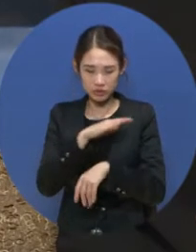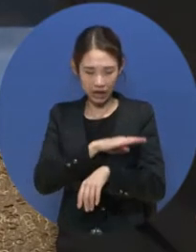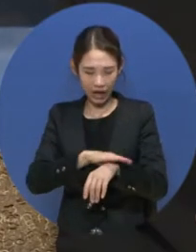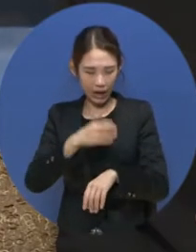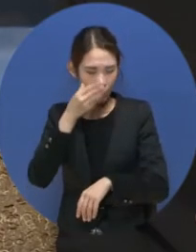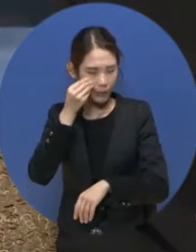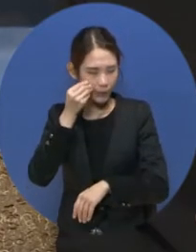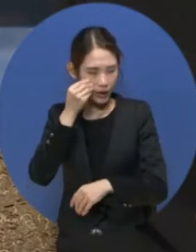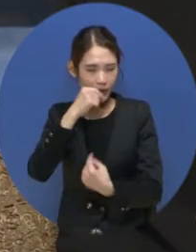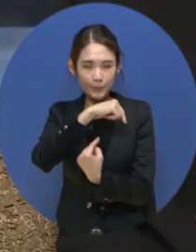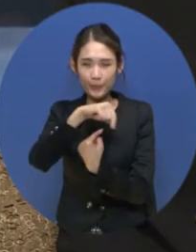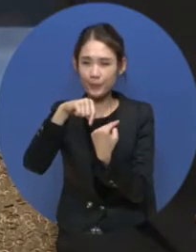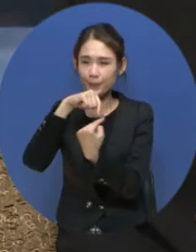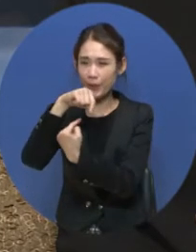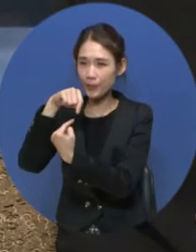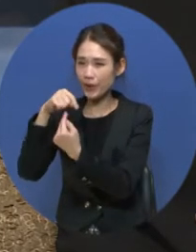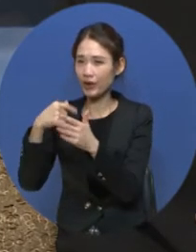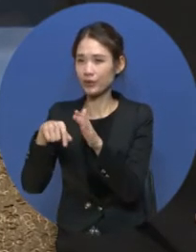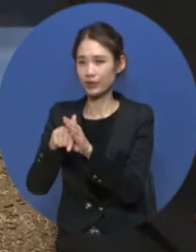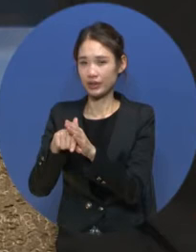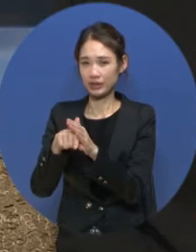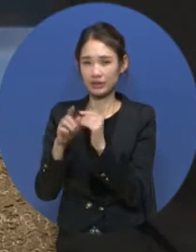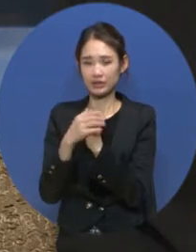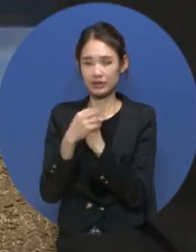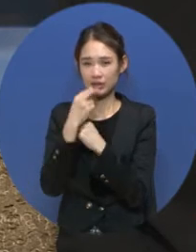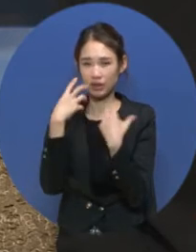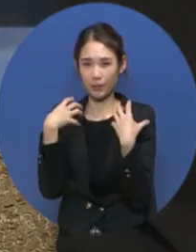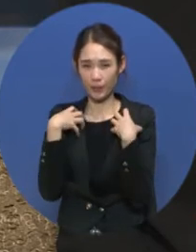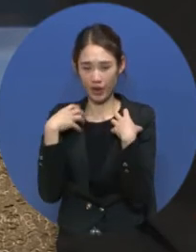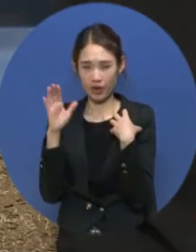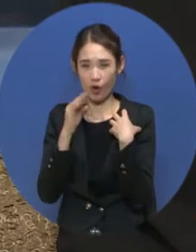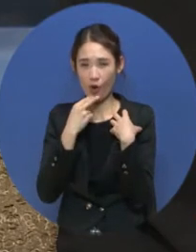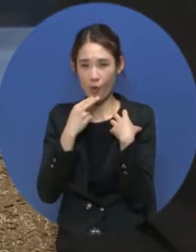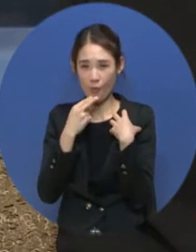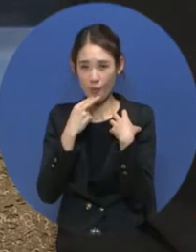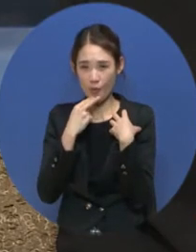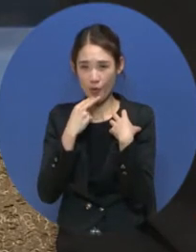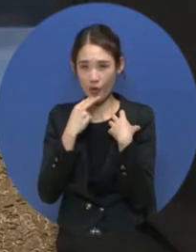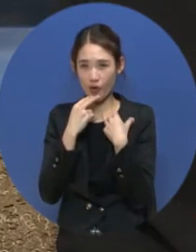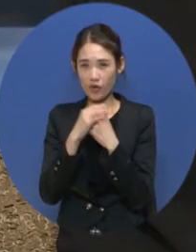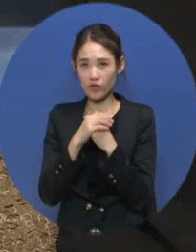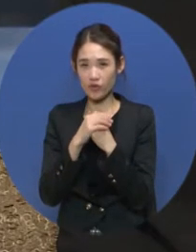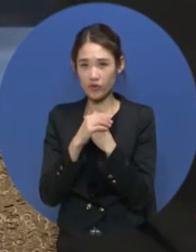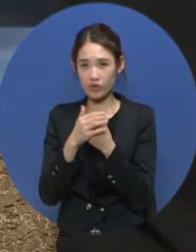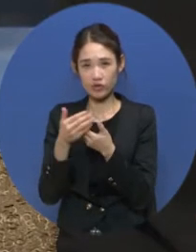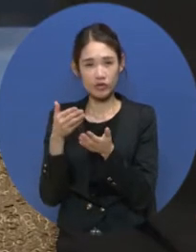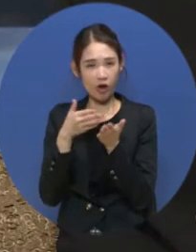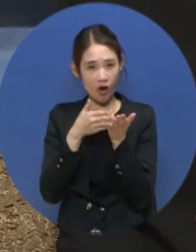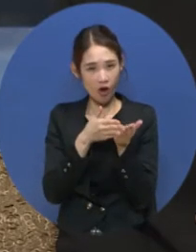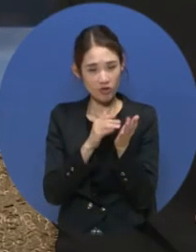있게 하기 위해서 겸직을 하지 않아도 되는 그런 건의나 이런 것들을 많이 드리고